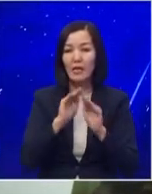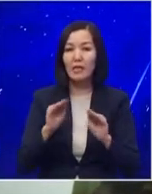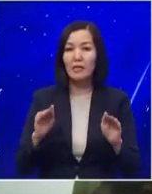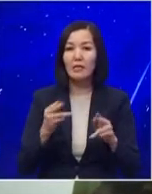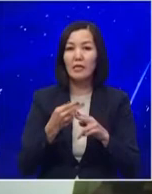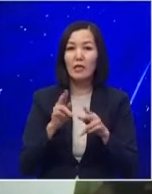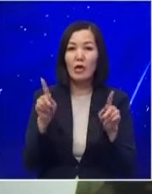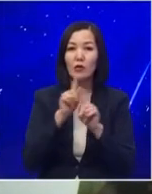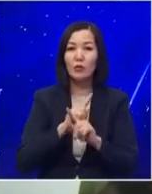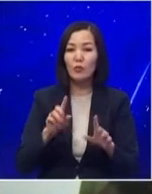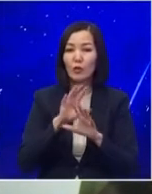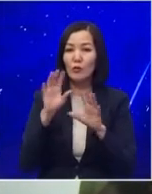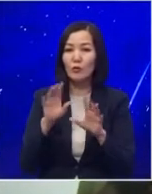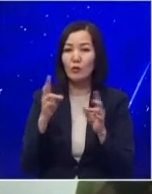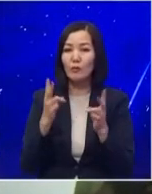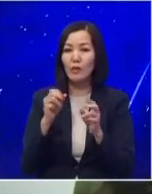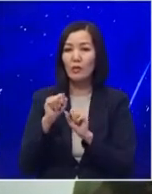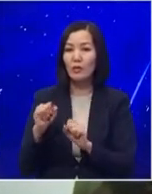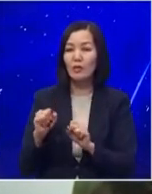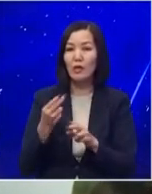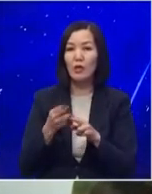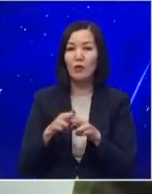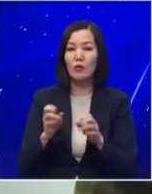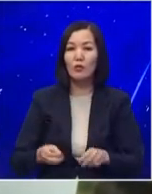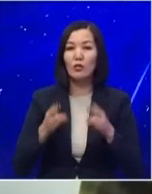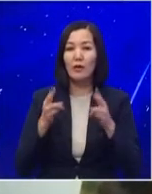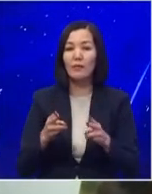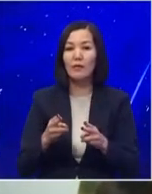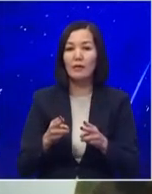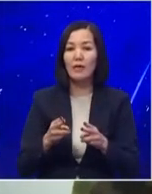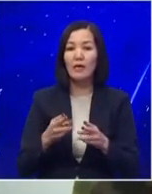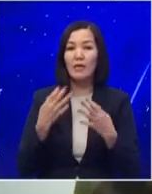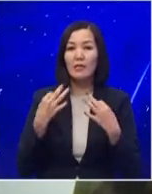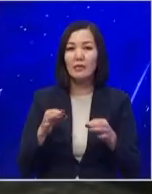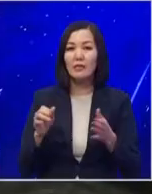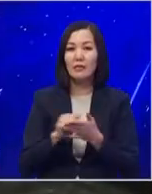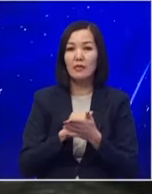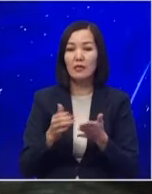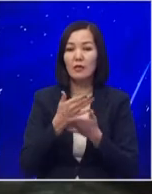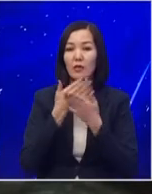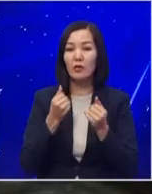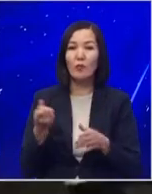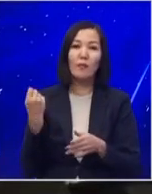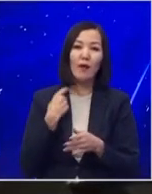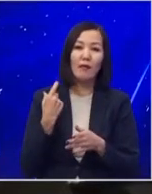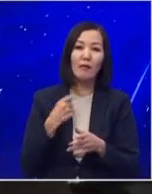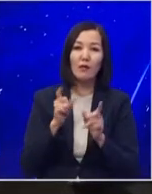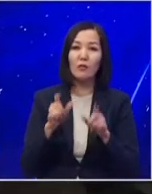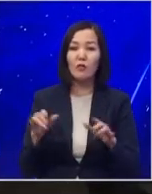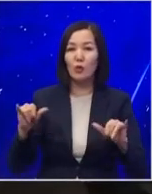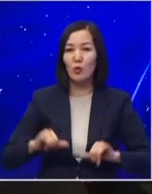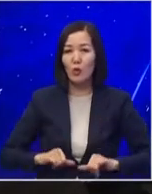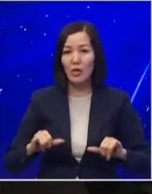не подпускайте пиротехническими изделиями это очень опасном особенно если товар не сертифицирован пьяные дебоширы хулиганы